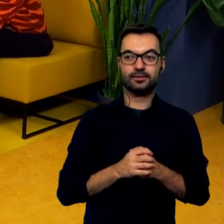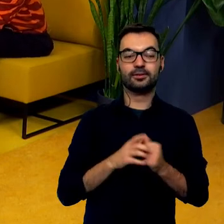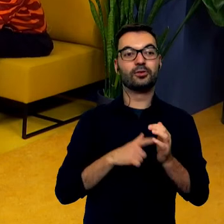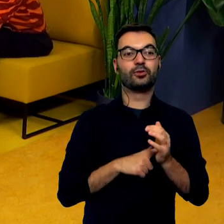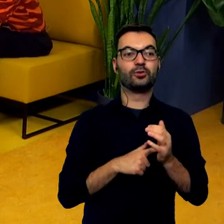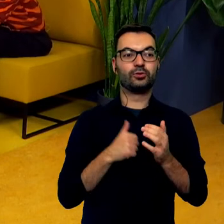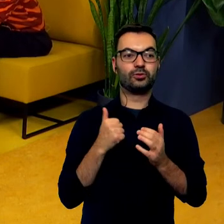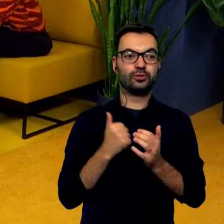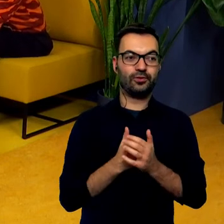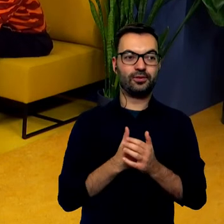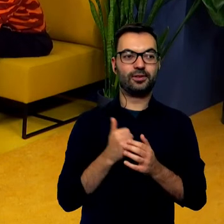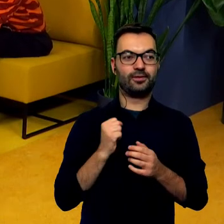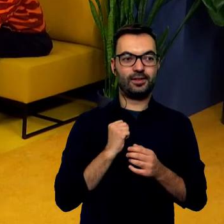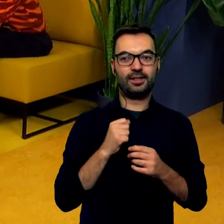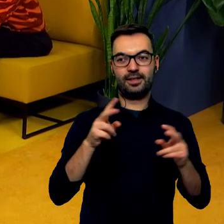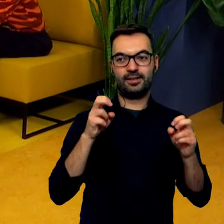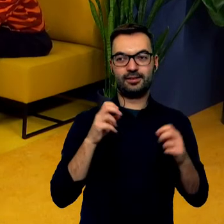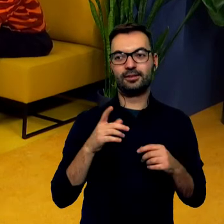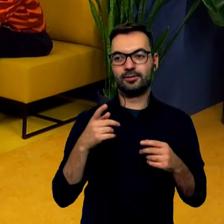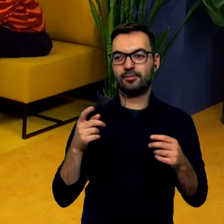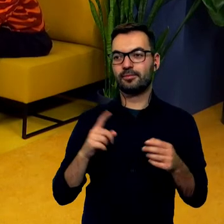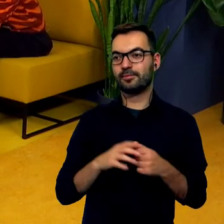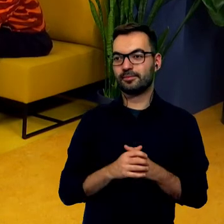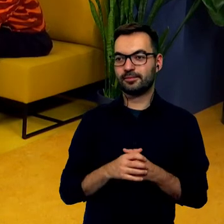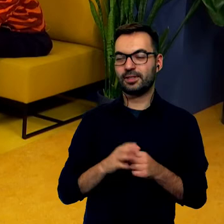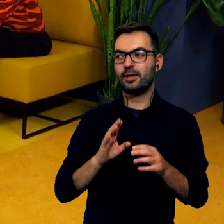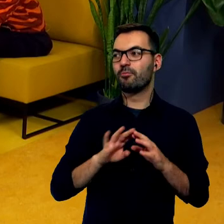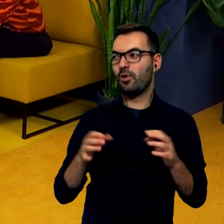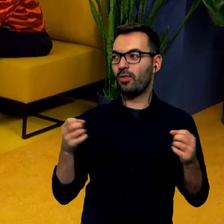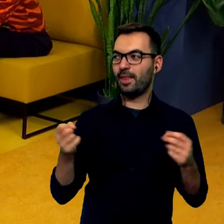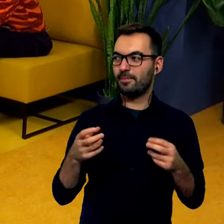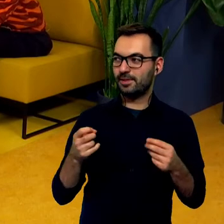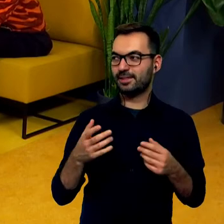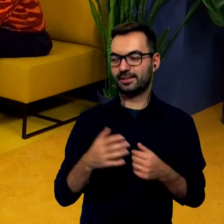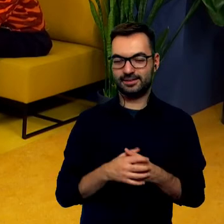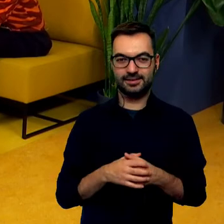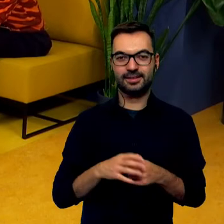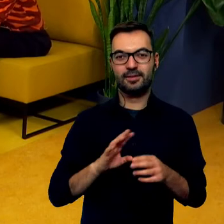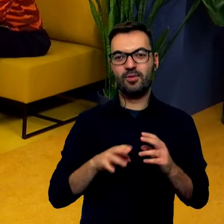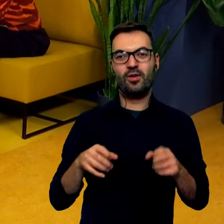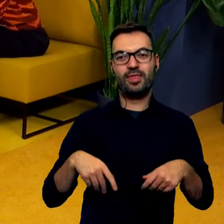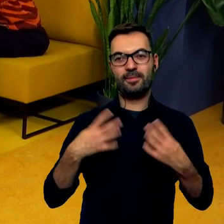Może znowu znajdziecie jakiś taki wieloznaczny tytuł. To będzie tytuł, po napisach. Ale to będzie tak. Po napisach